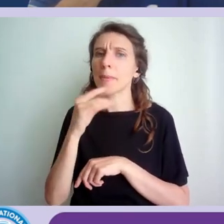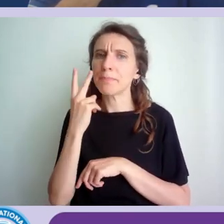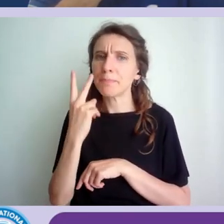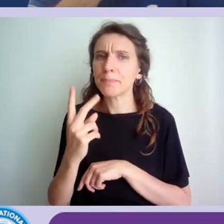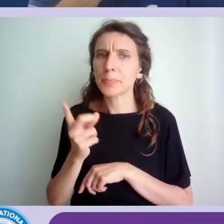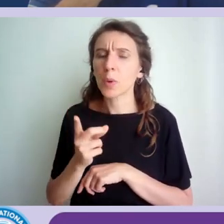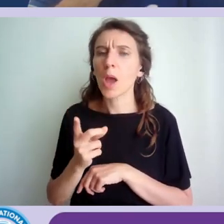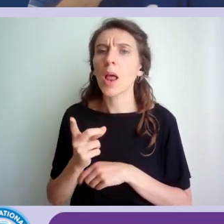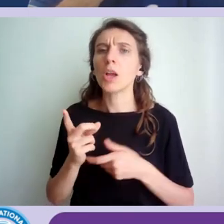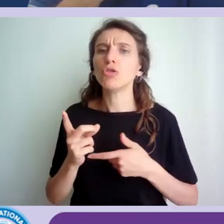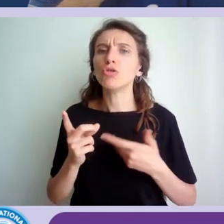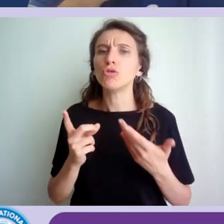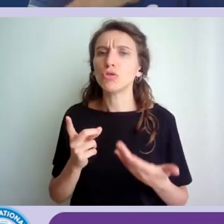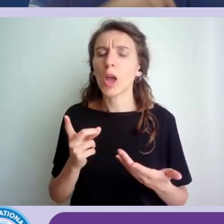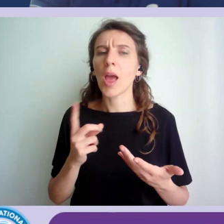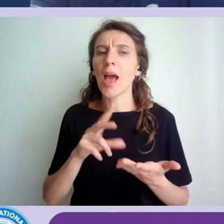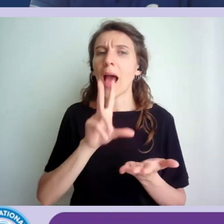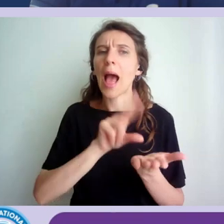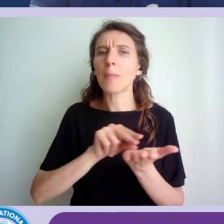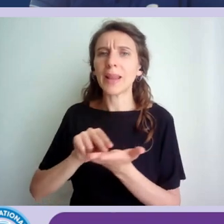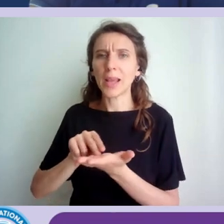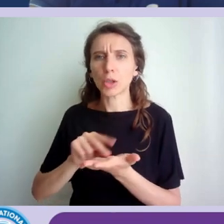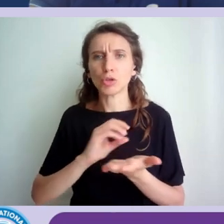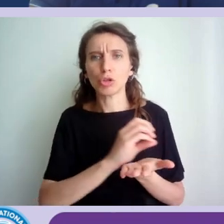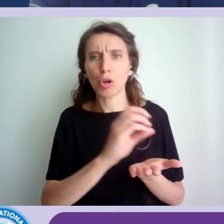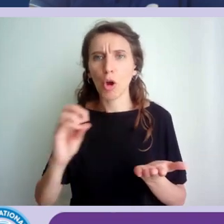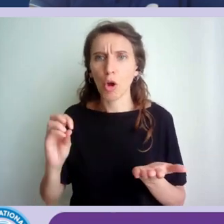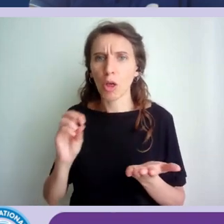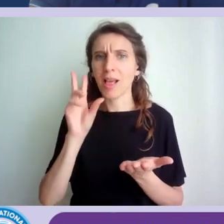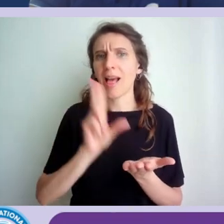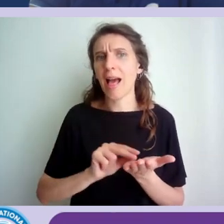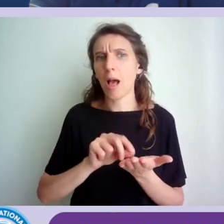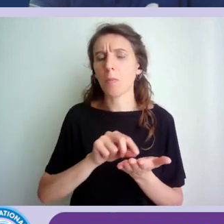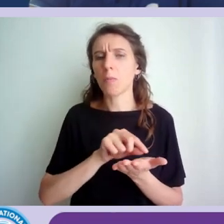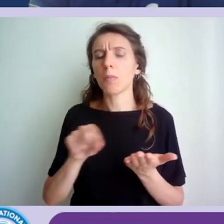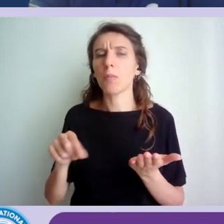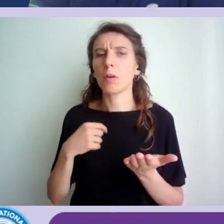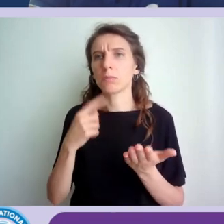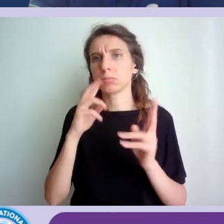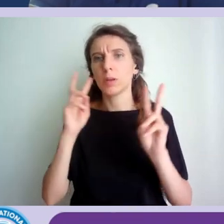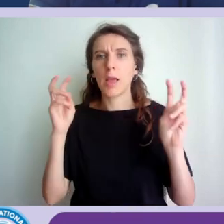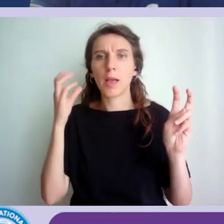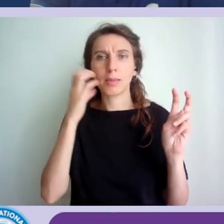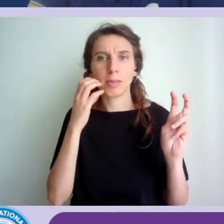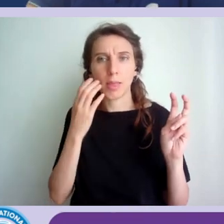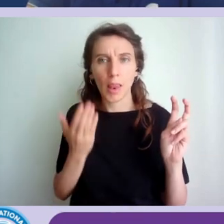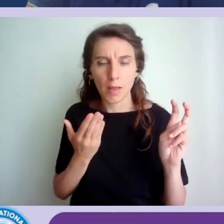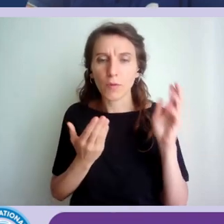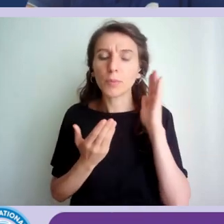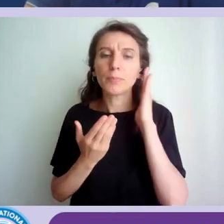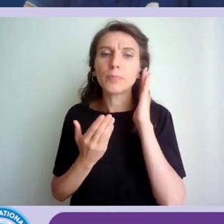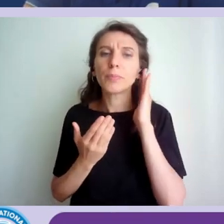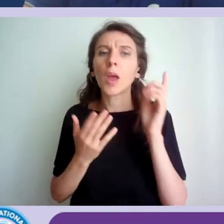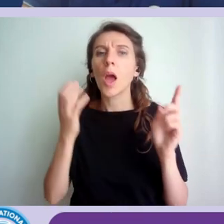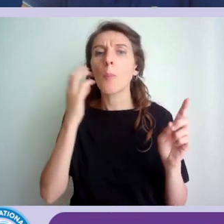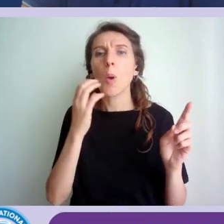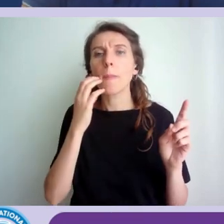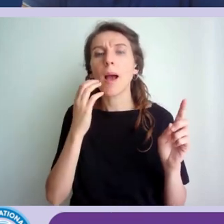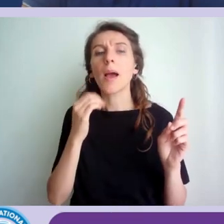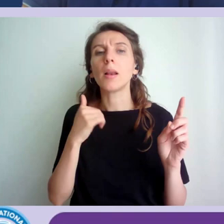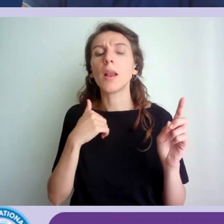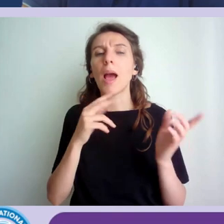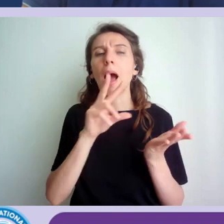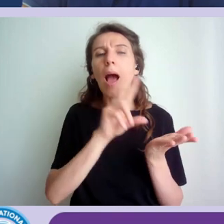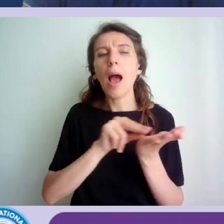molte molte app e quindi parliamo di ambito mobile molte app dove quando